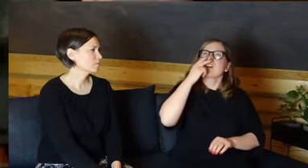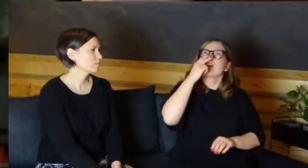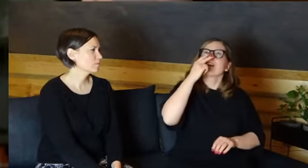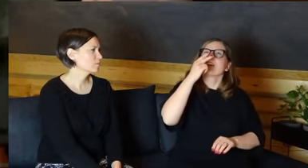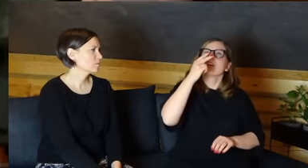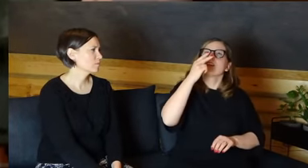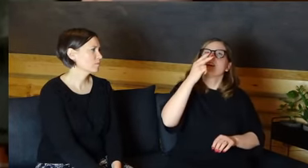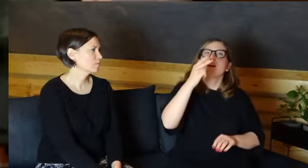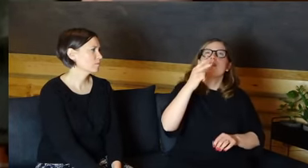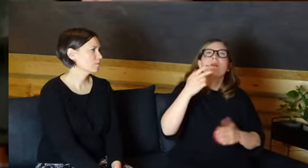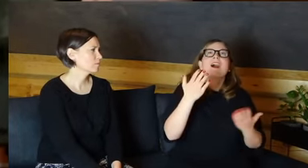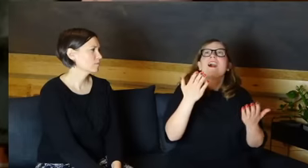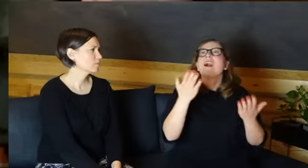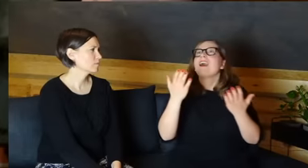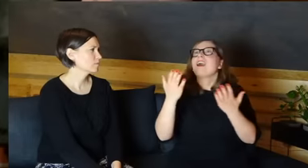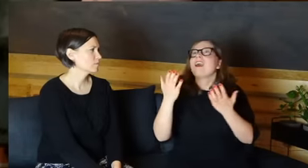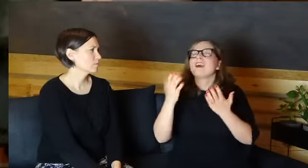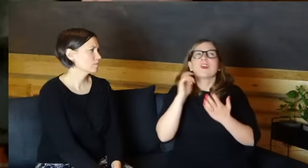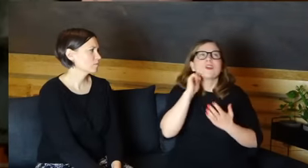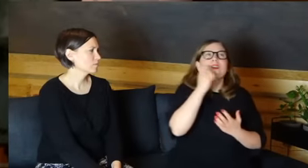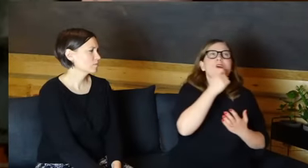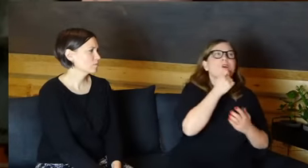toivon, että joulu